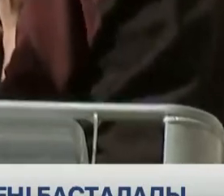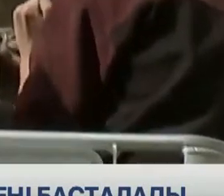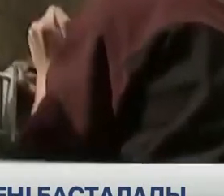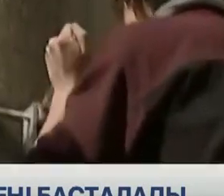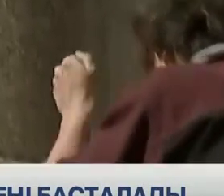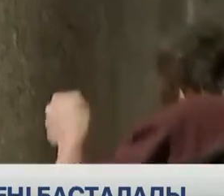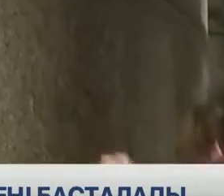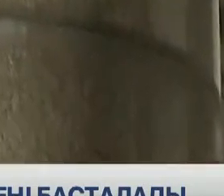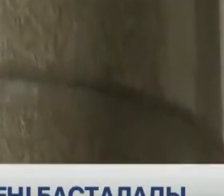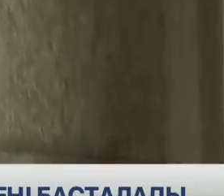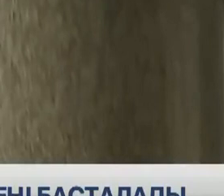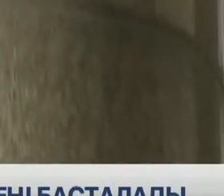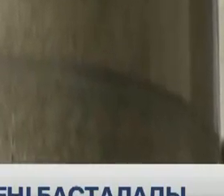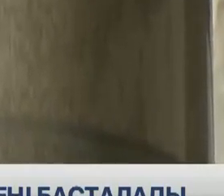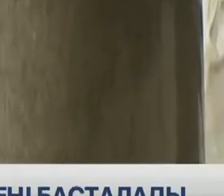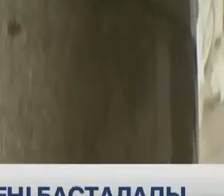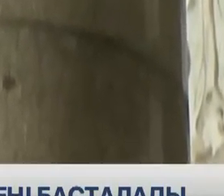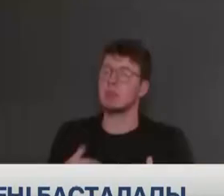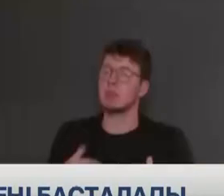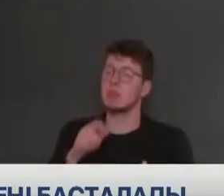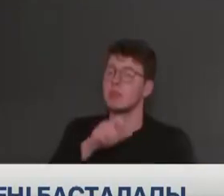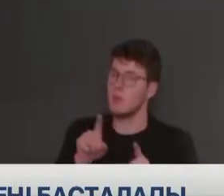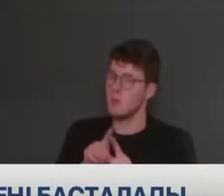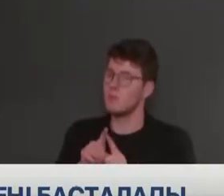ғана рұқсат етілмек.